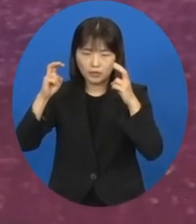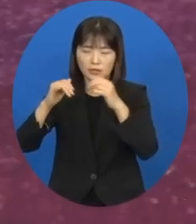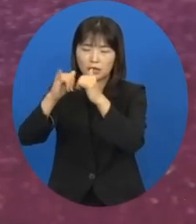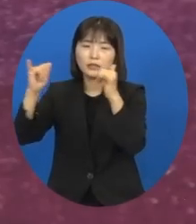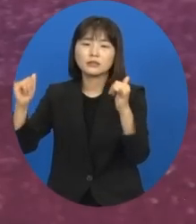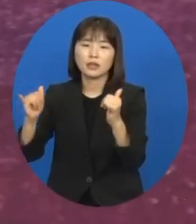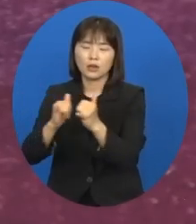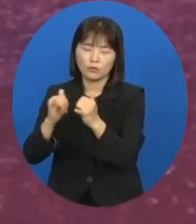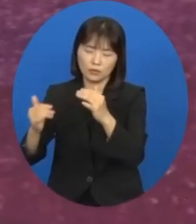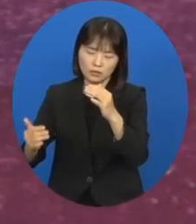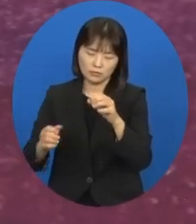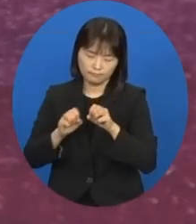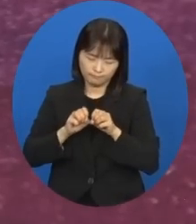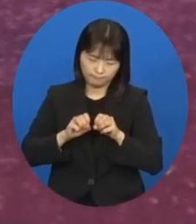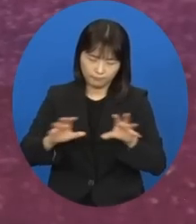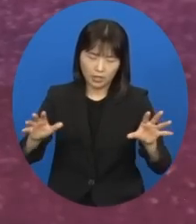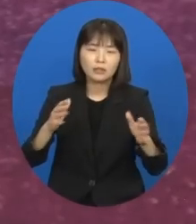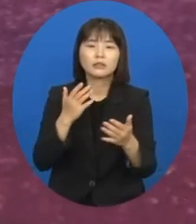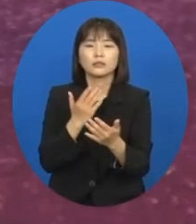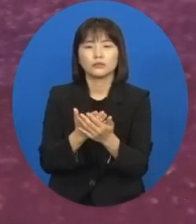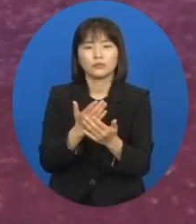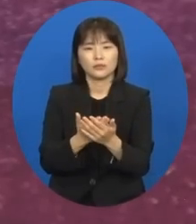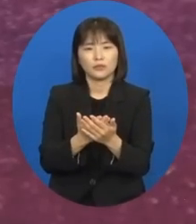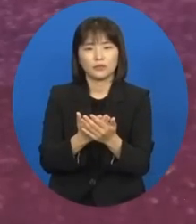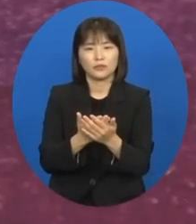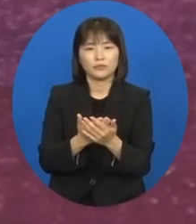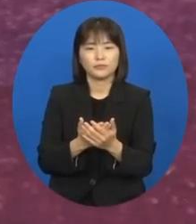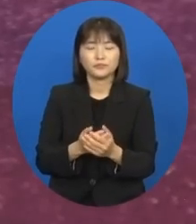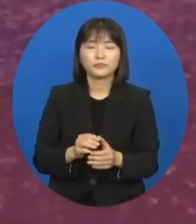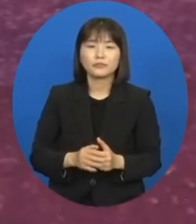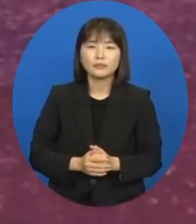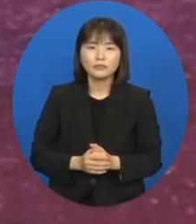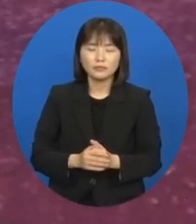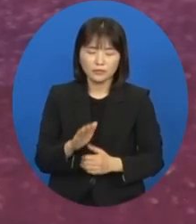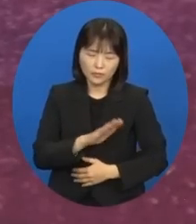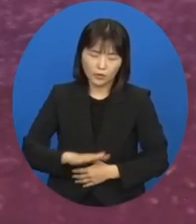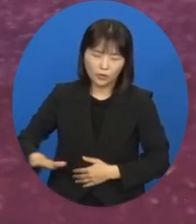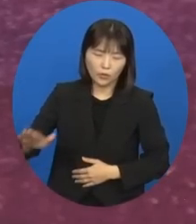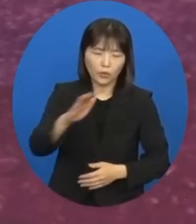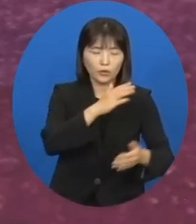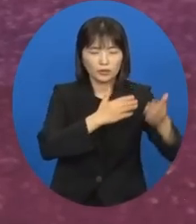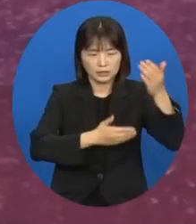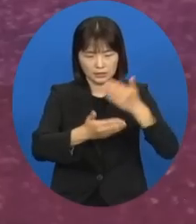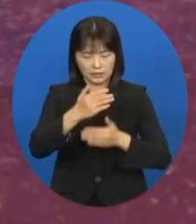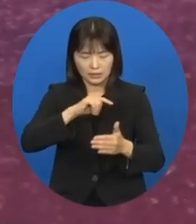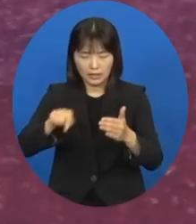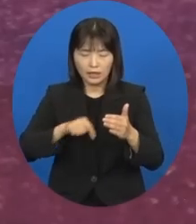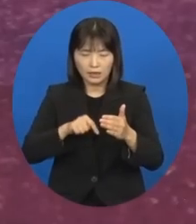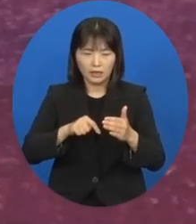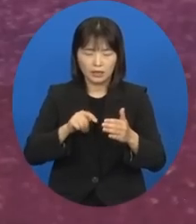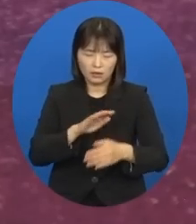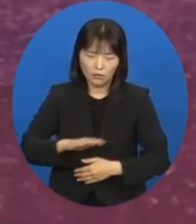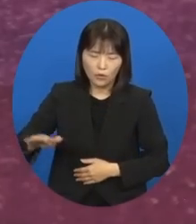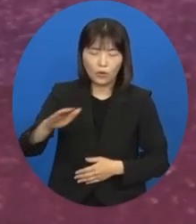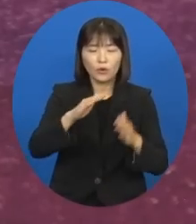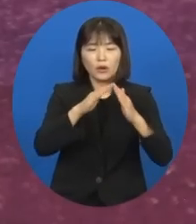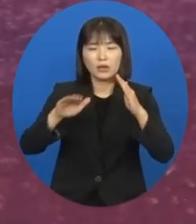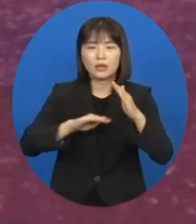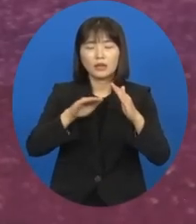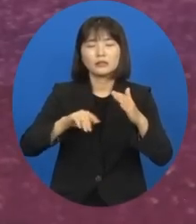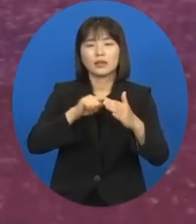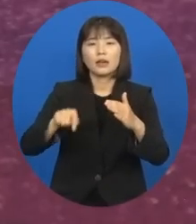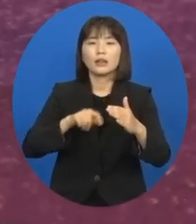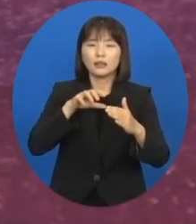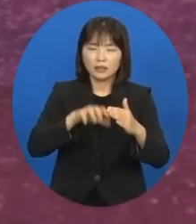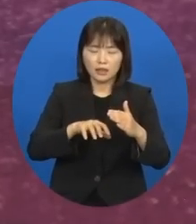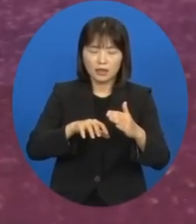사회에 일어나게 하여 주옵소서 온 세대 안에 온 가정 안에 우리가 살아가는